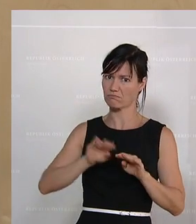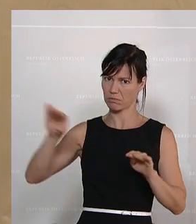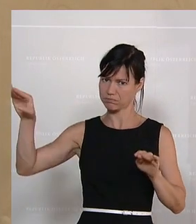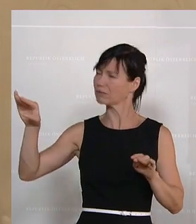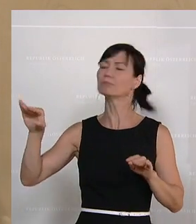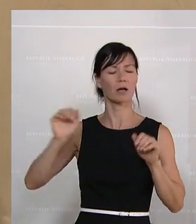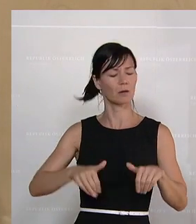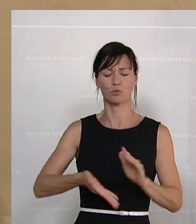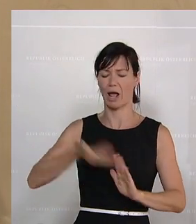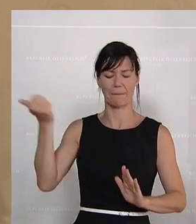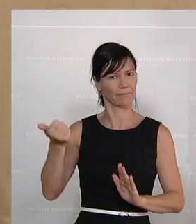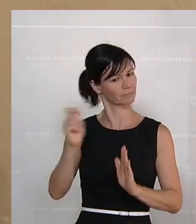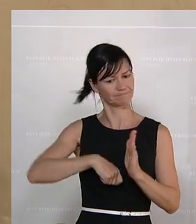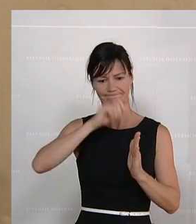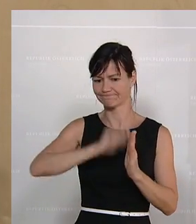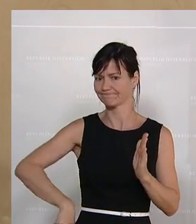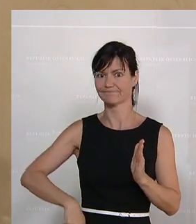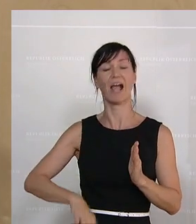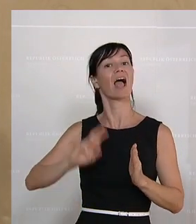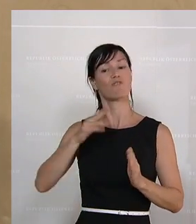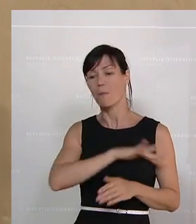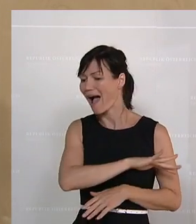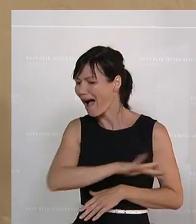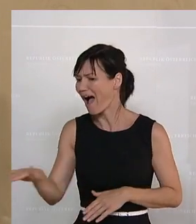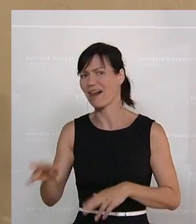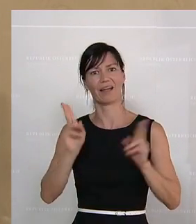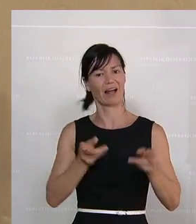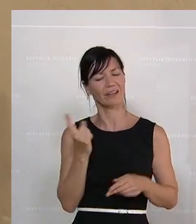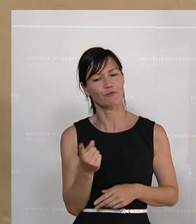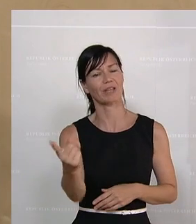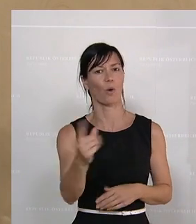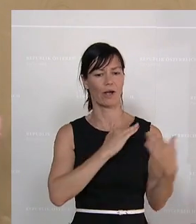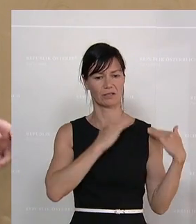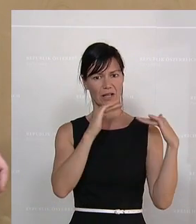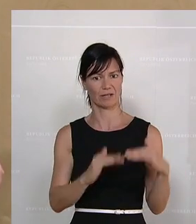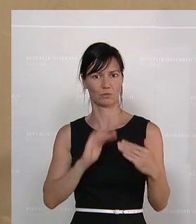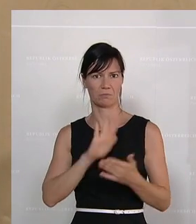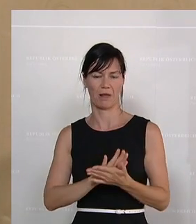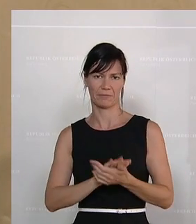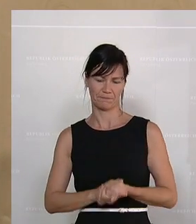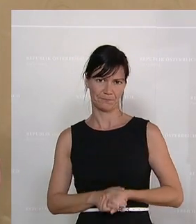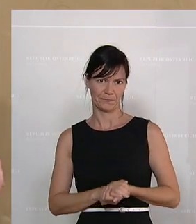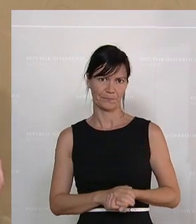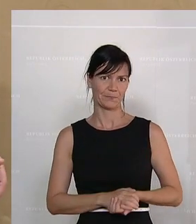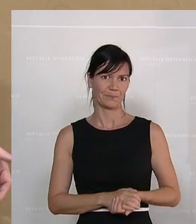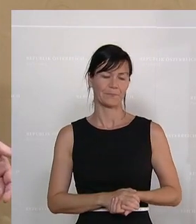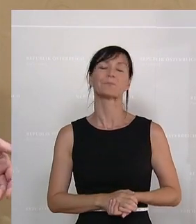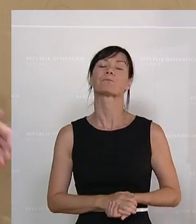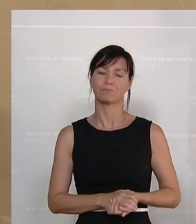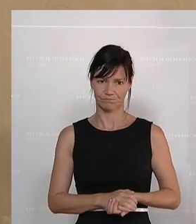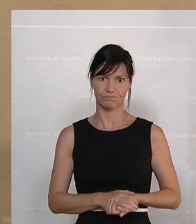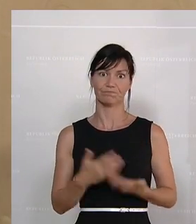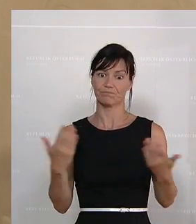erstens ordentlich und zweitens auch nachhaltig entlastet werden und es ist es ist seit jahrzehnten